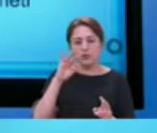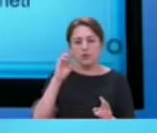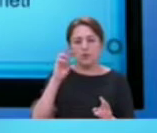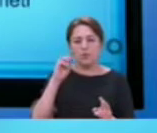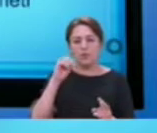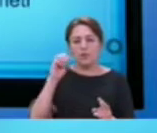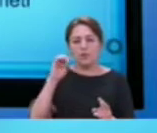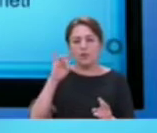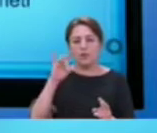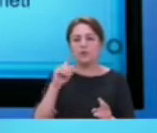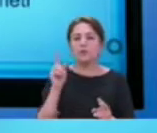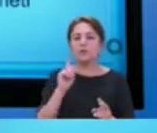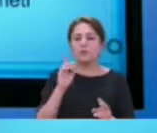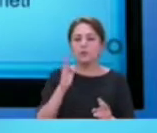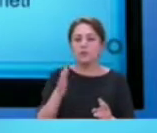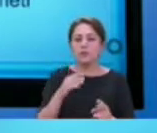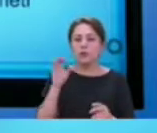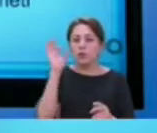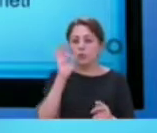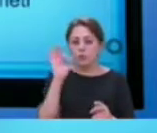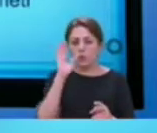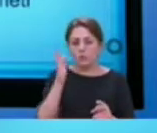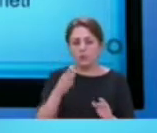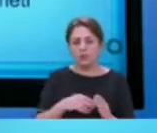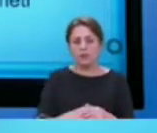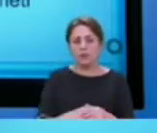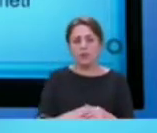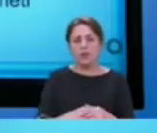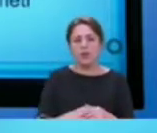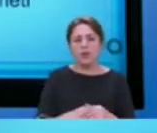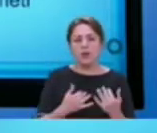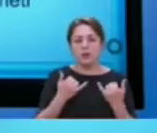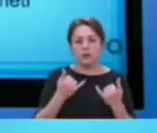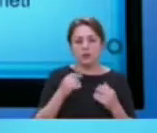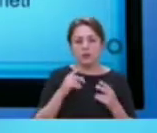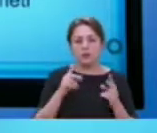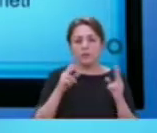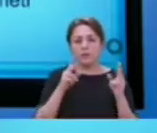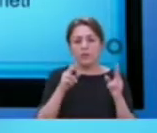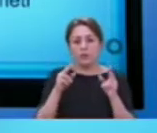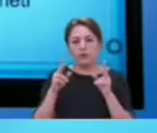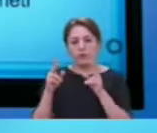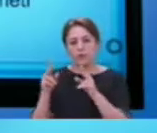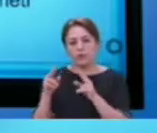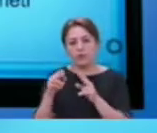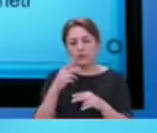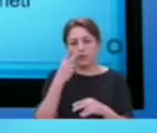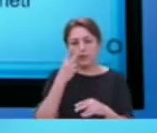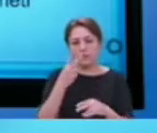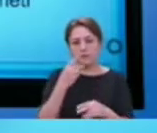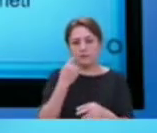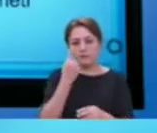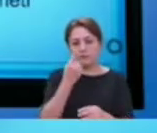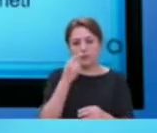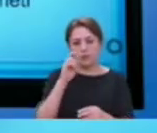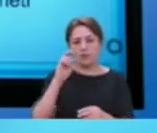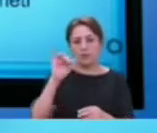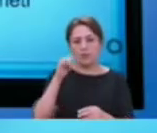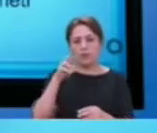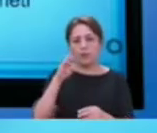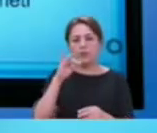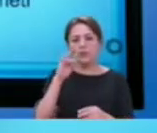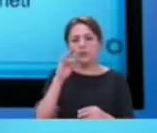U 0 ga tushadi. Endi bo'linmalariga ham e'tibor bering. Bir bo'linmasi